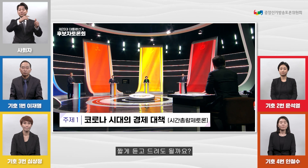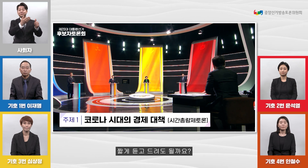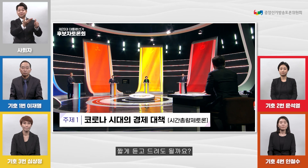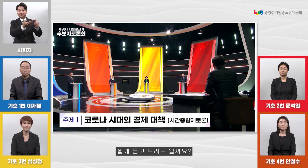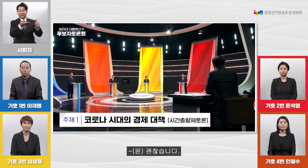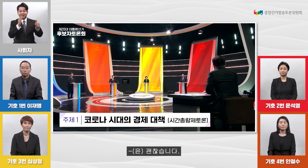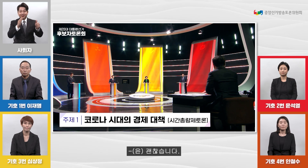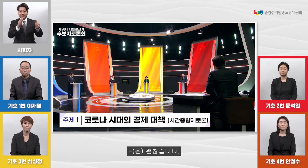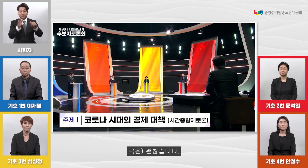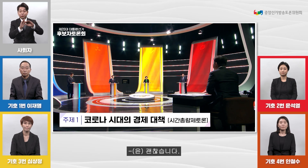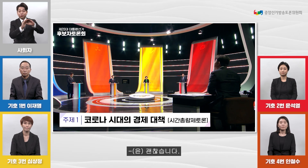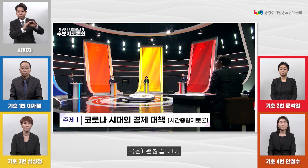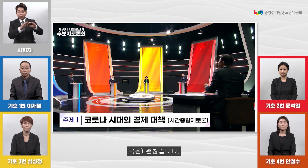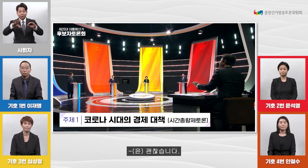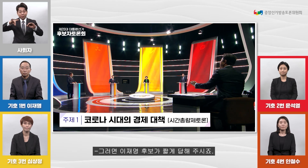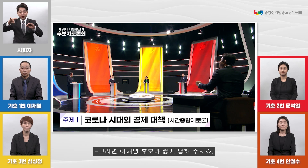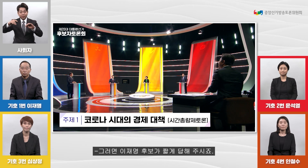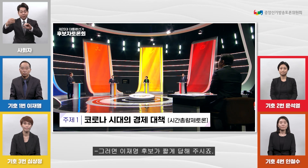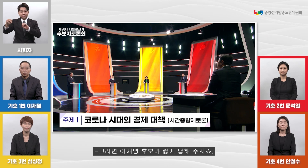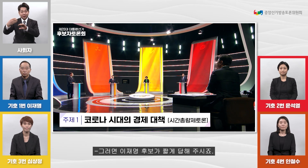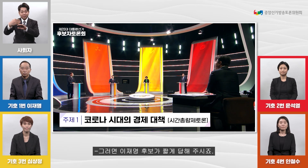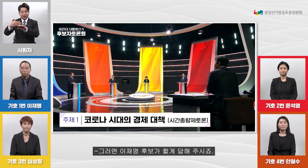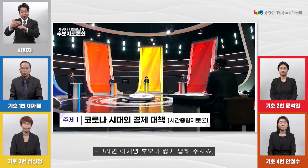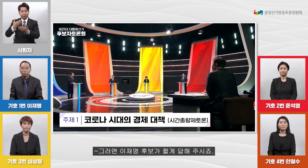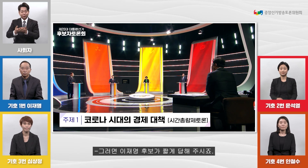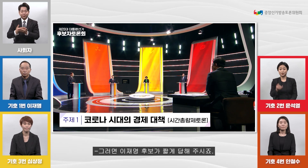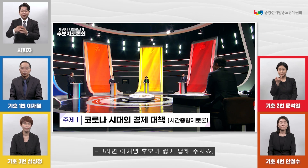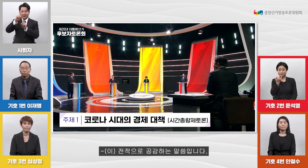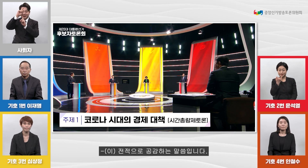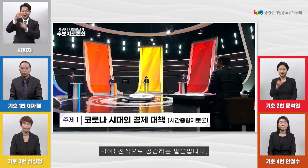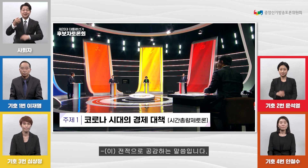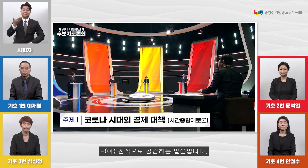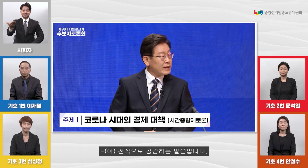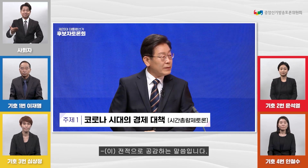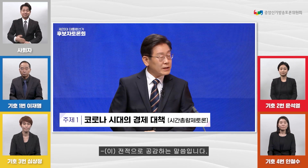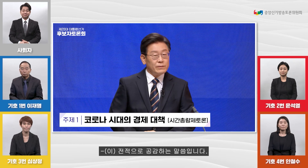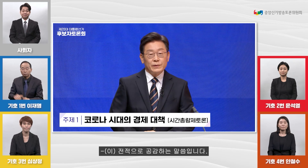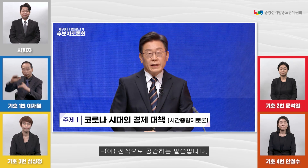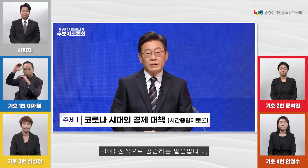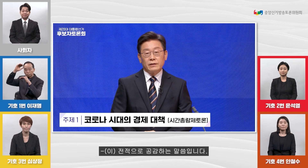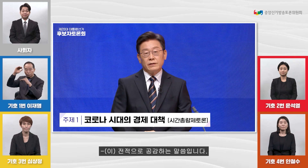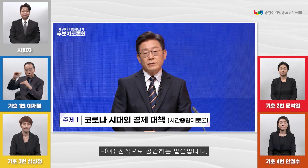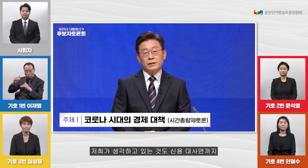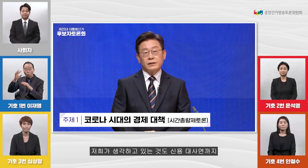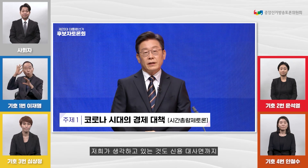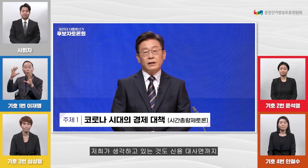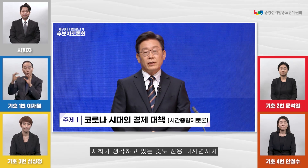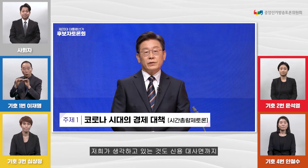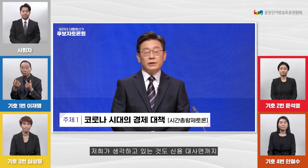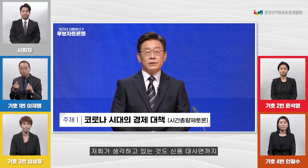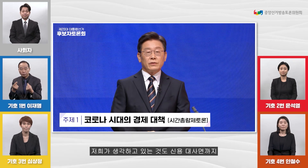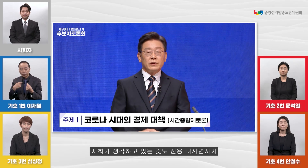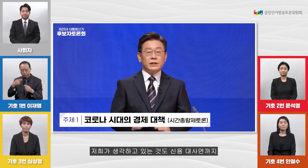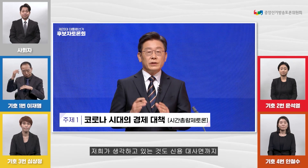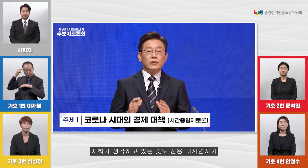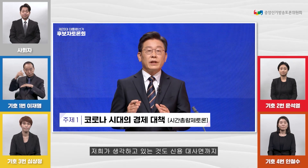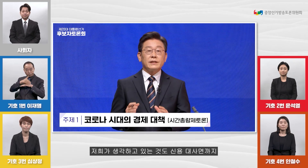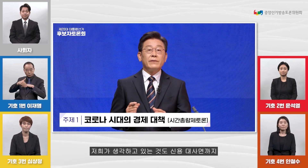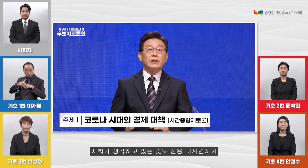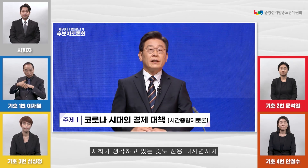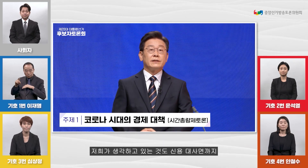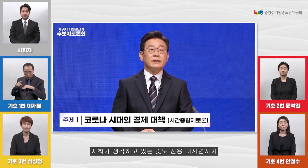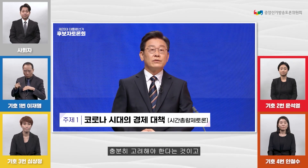듣고 드려도 될까요? 네, 괜찮습니다. 네, 그러면 이재명 후보가 짧게 좀 답해 주시죠. 전적으로 공감하는 말씀입니다. 저희가 생각하고 있는 것도